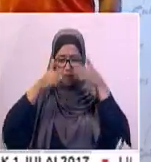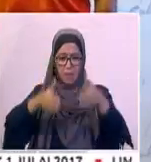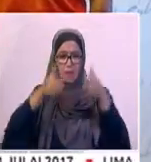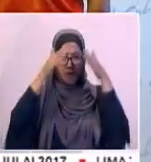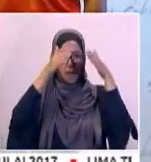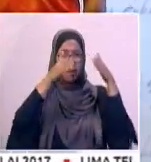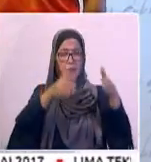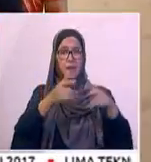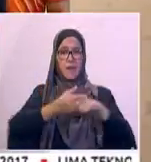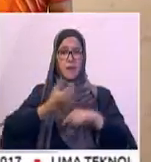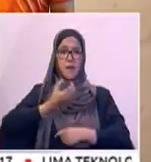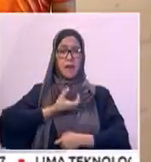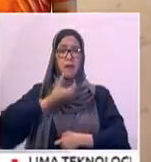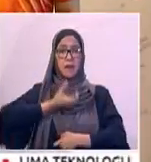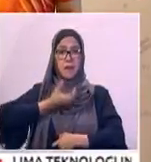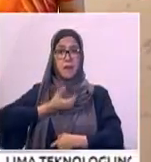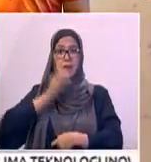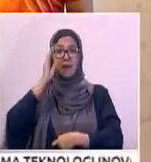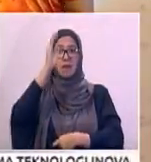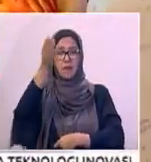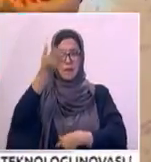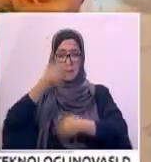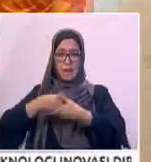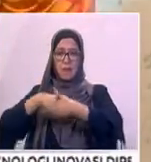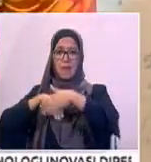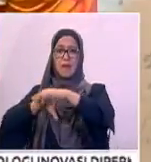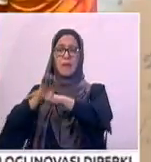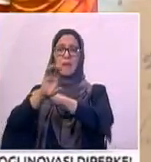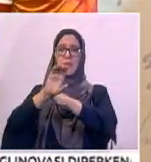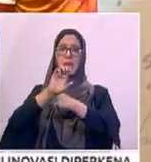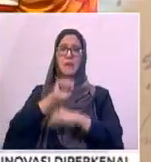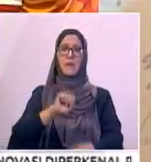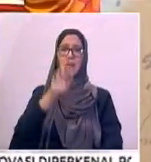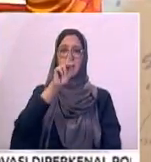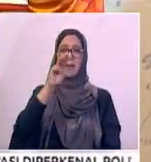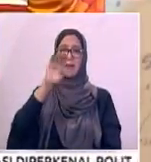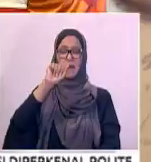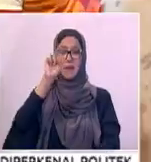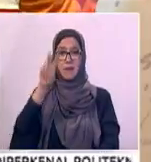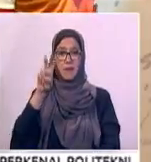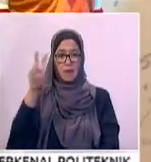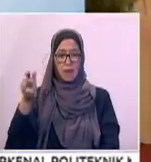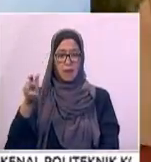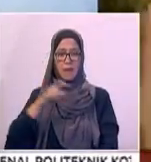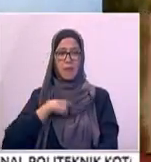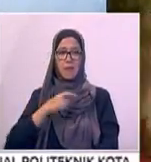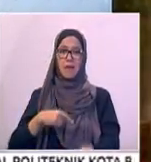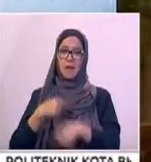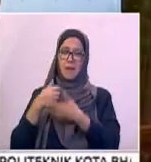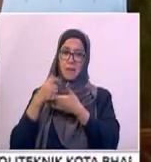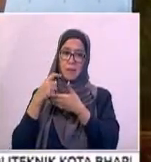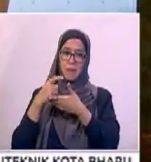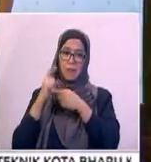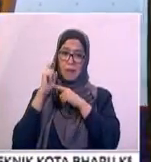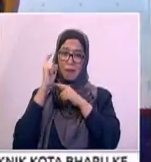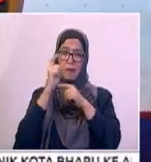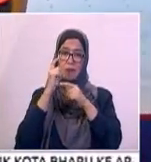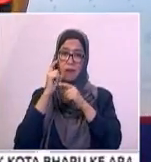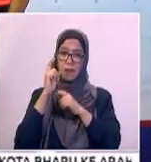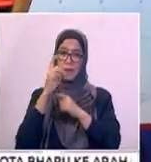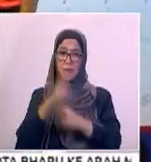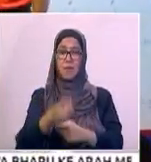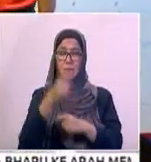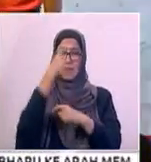kontingen Selangor yang akan menyertai Sukma 2020. Anugerah olahragawan diberikan kepada Isaac Hakimi Safingan dan